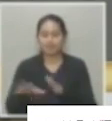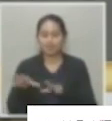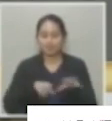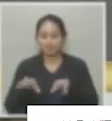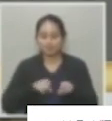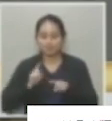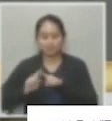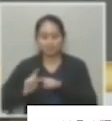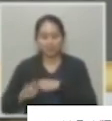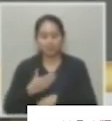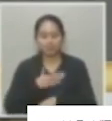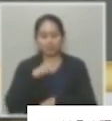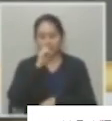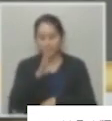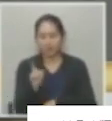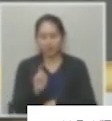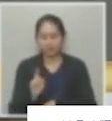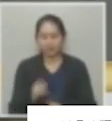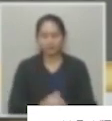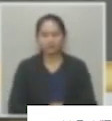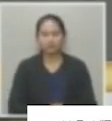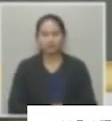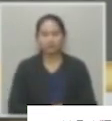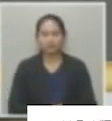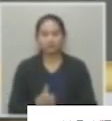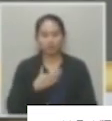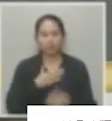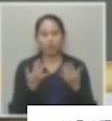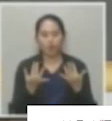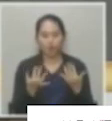ในประเด็นนี้ผมเรียนท่านประธานว่าผมจะคอยดูว่